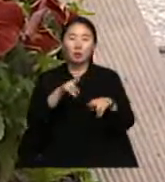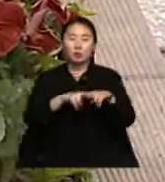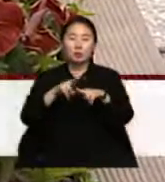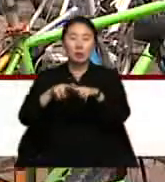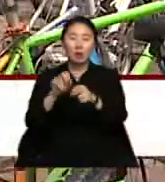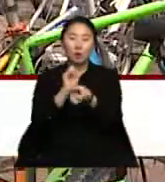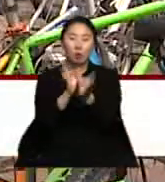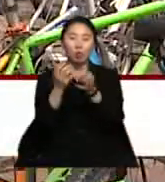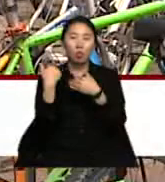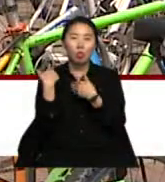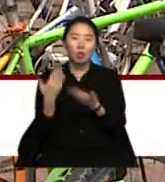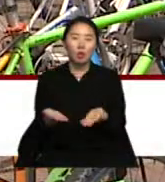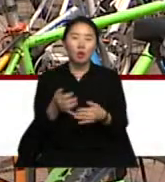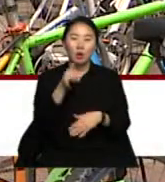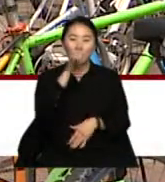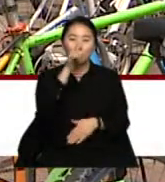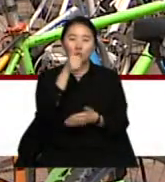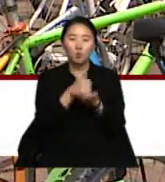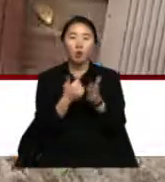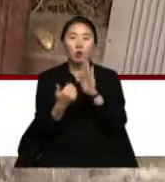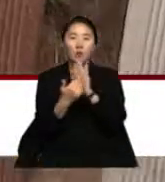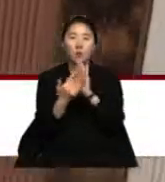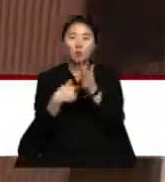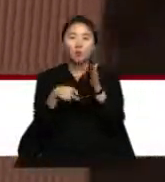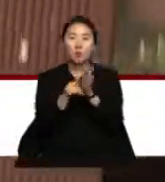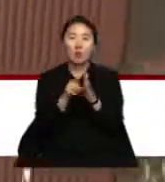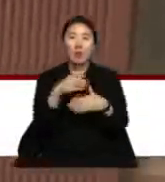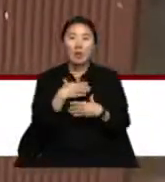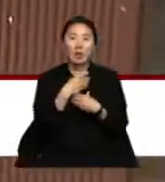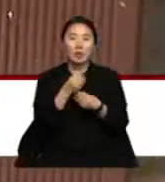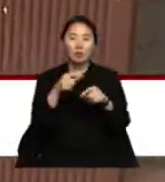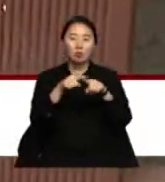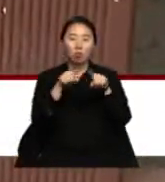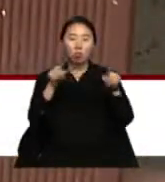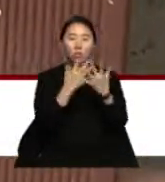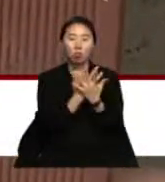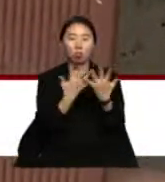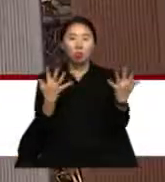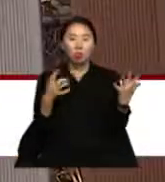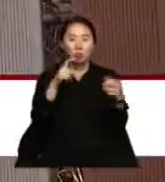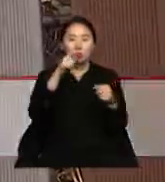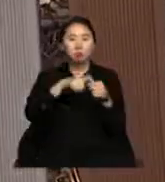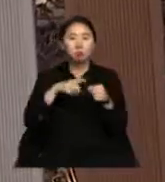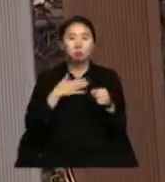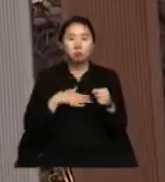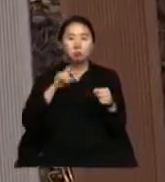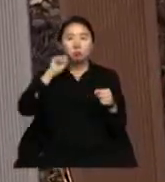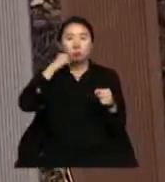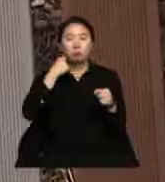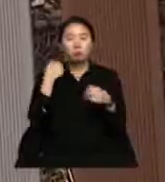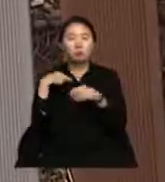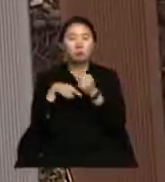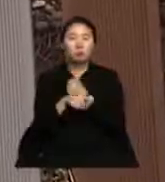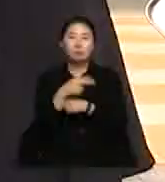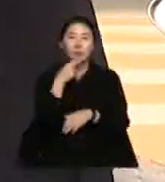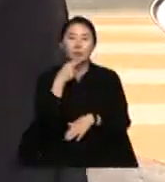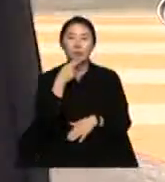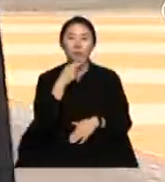화단만이 덩그러니 놓여 있고 범죄 예방을 위해 설치한 안전 펜스 역시 목적을 알기 힘들 정도로 무의미해